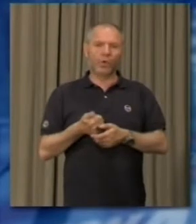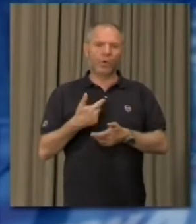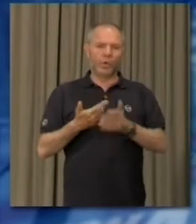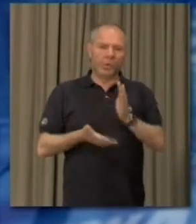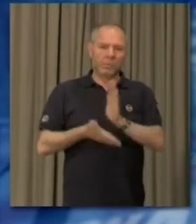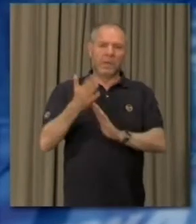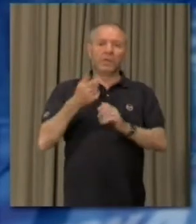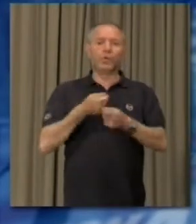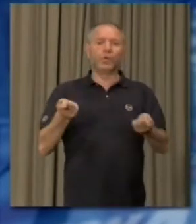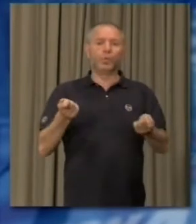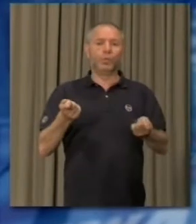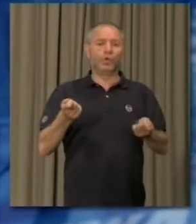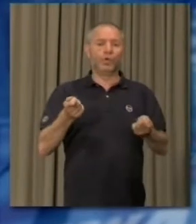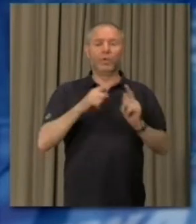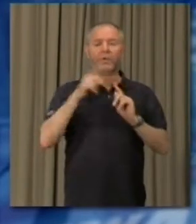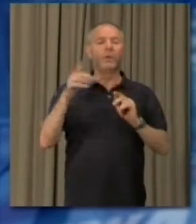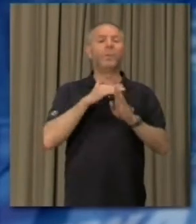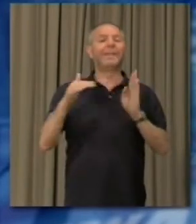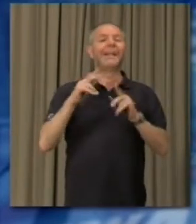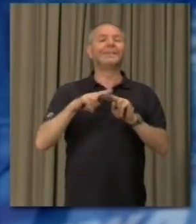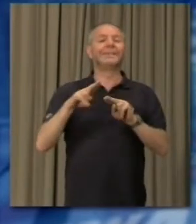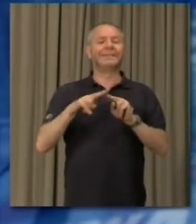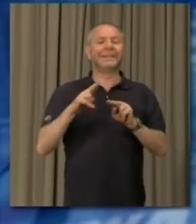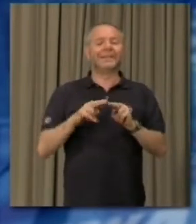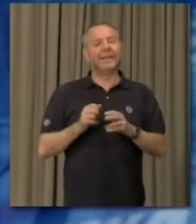dall'inizio di giugno, sostanzialmente a metà settembre,